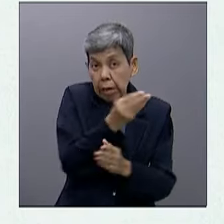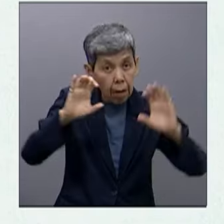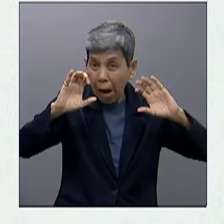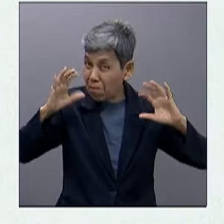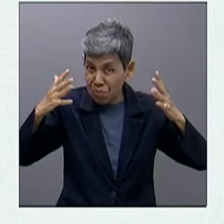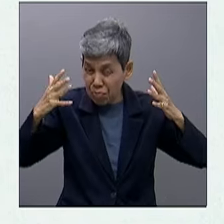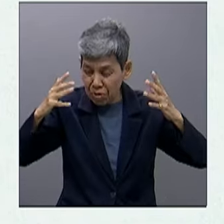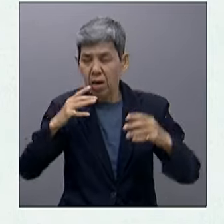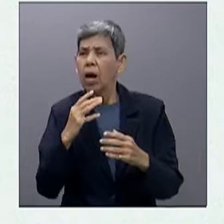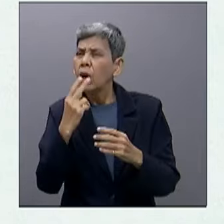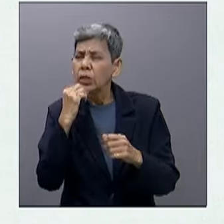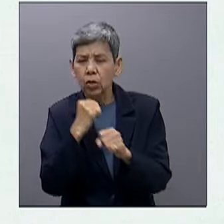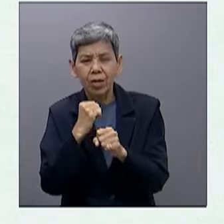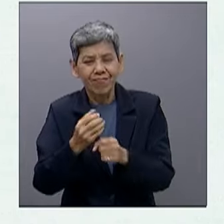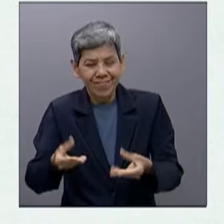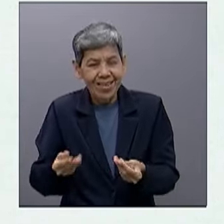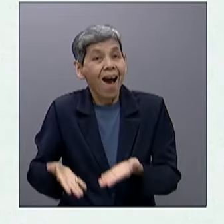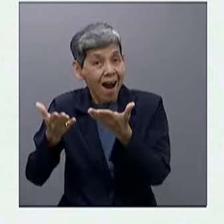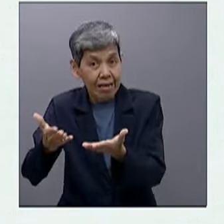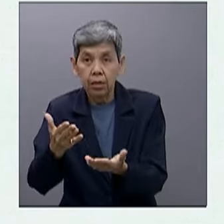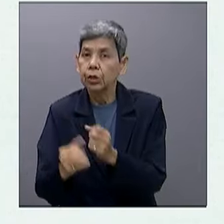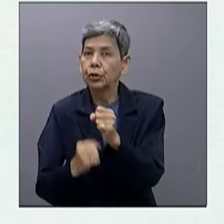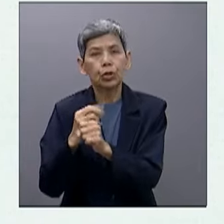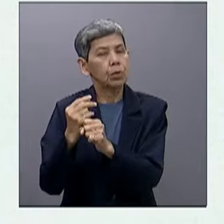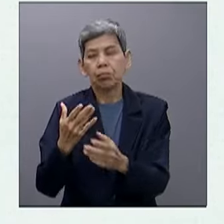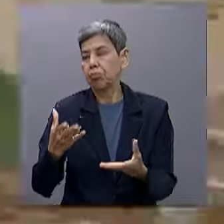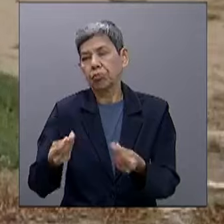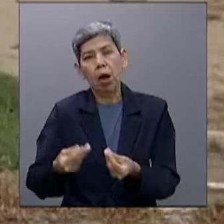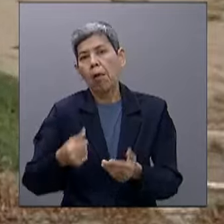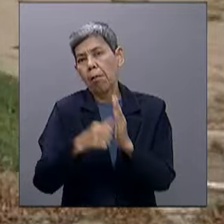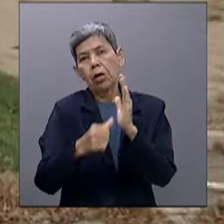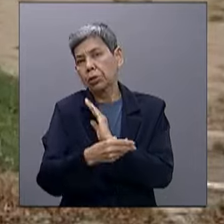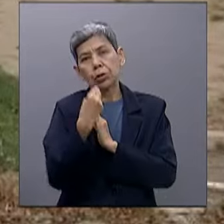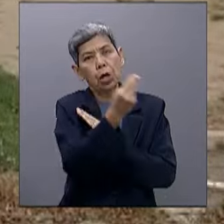รฐตั้งแต่ได้รับสัมปทานมานานกว่า 30ปีแล้ว